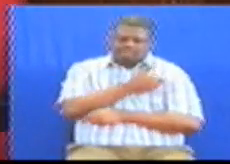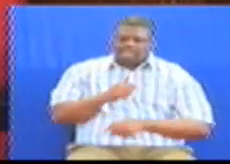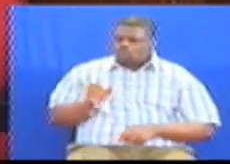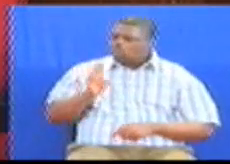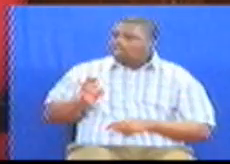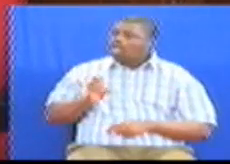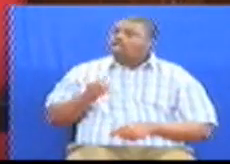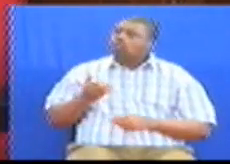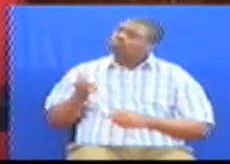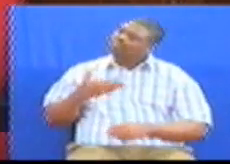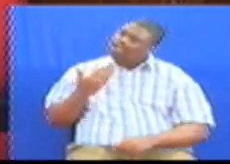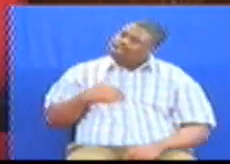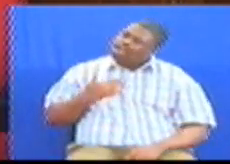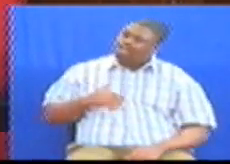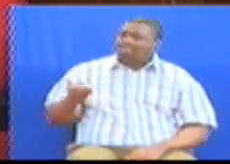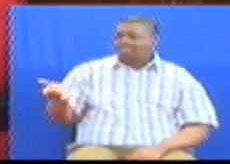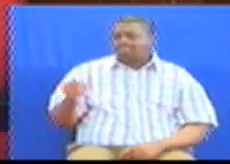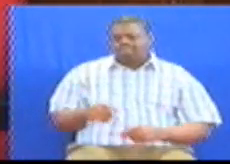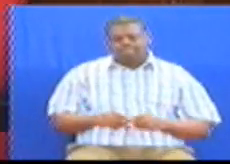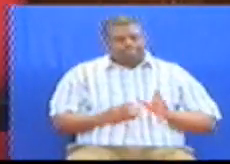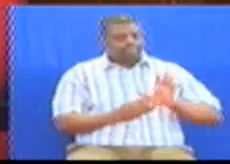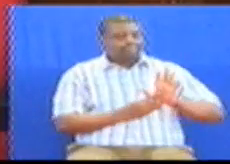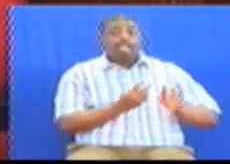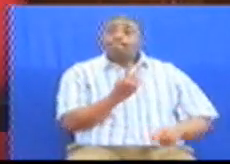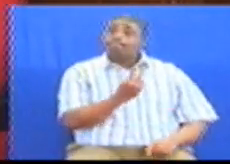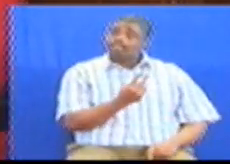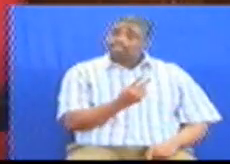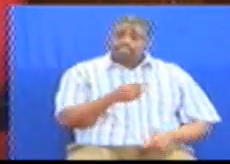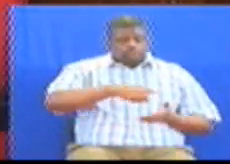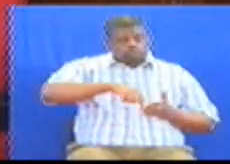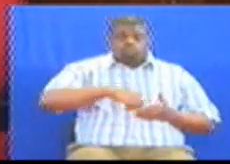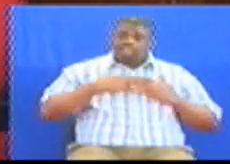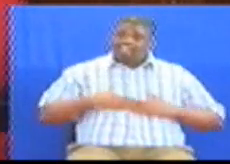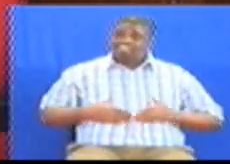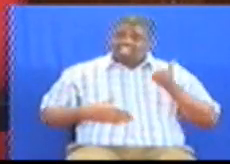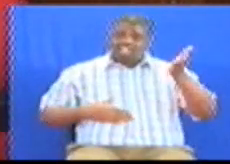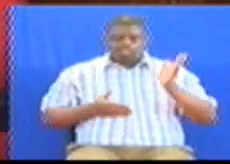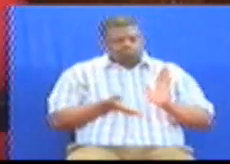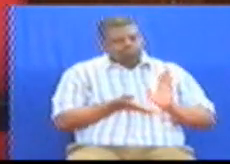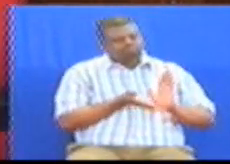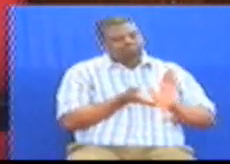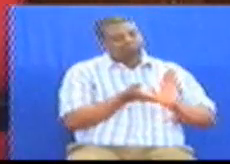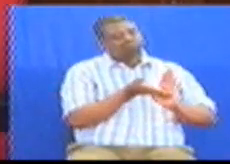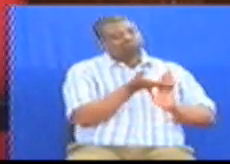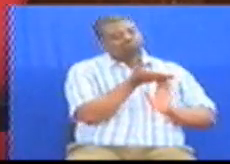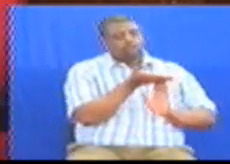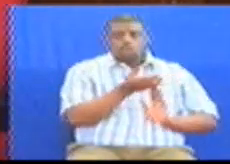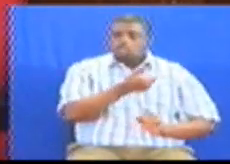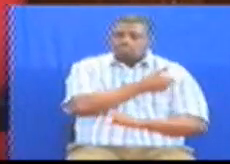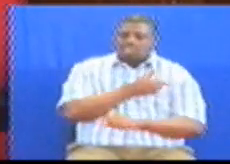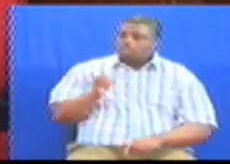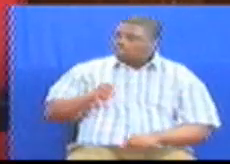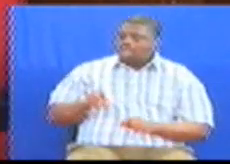1992 kituo cha afya cha Manyoni mjini kilipandishwa hadhi kuwa hospitali ya wilaya, lakini hakina sifa. Tumetenga eneo la ekari